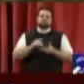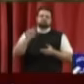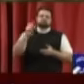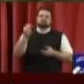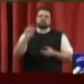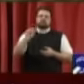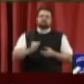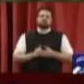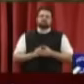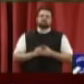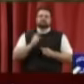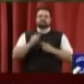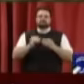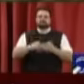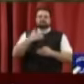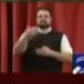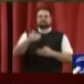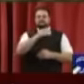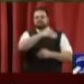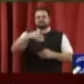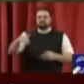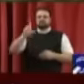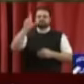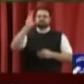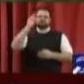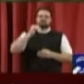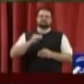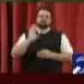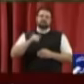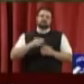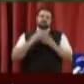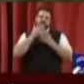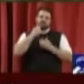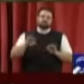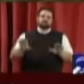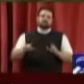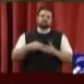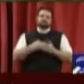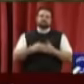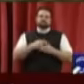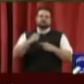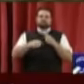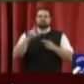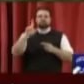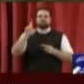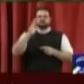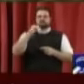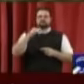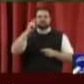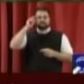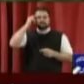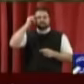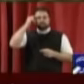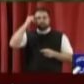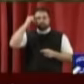Ei, dacă treci pragul ăla de șapte zile, ai scăpat. Pentru că după șapte zile neuronii aia pe care tu ai pornit să-i crești,